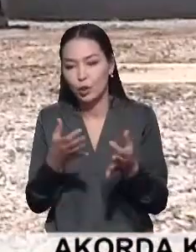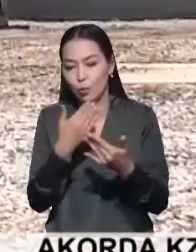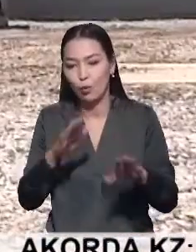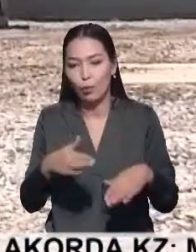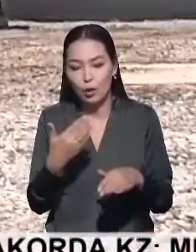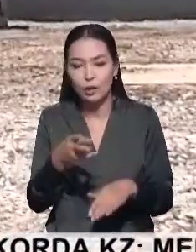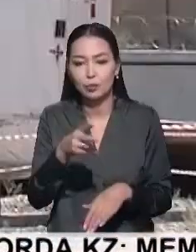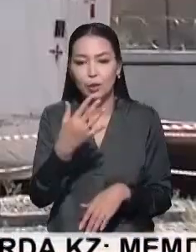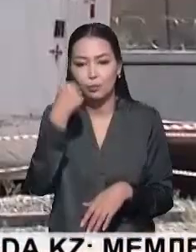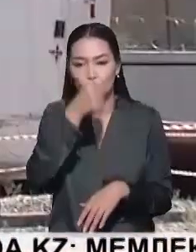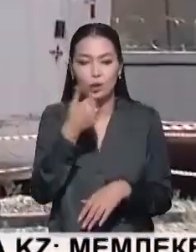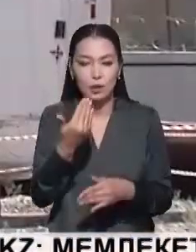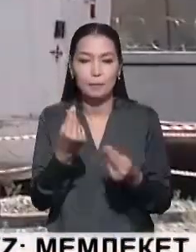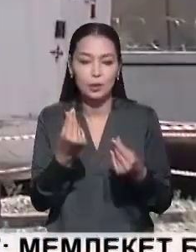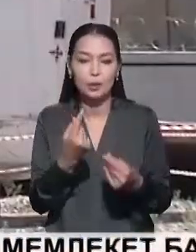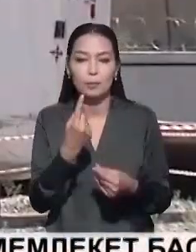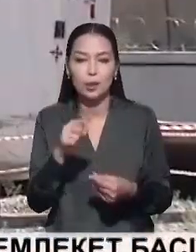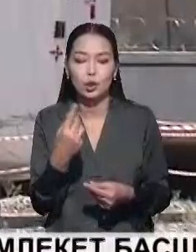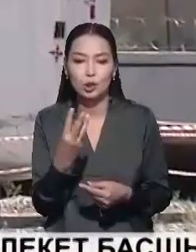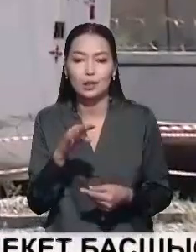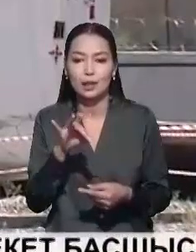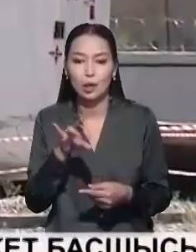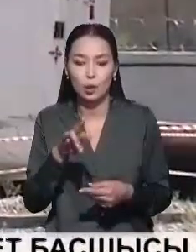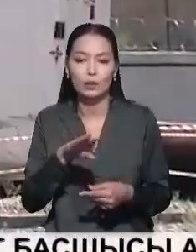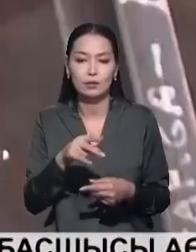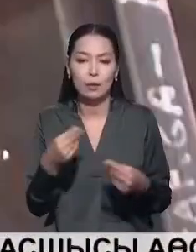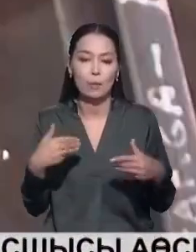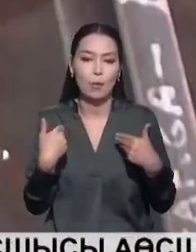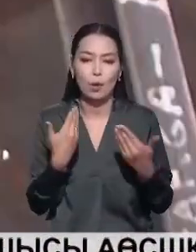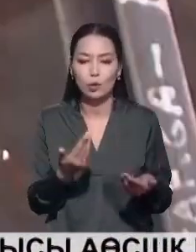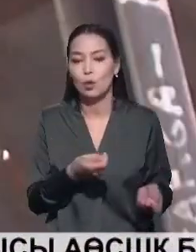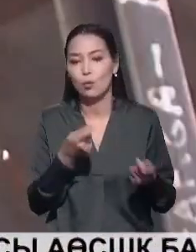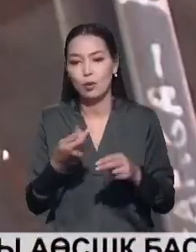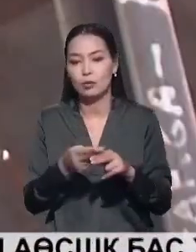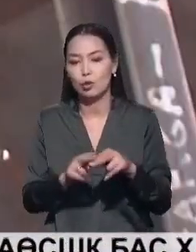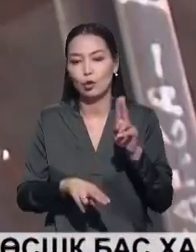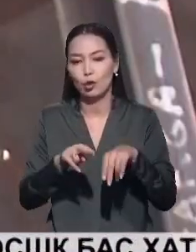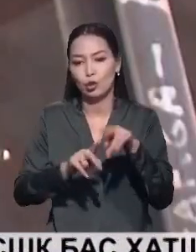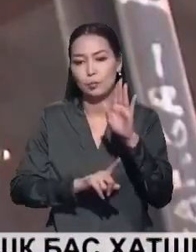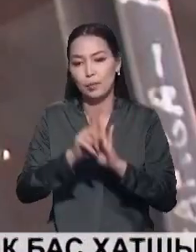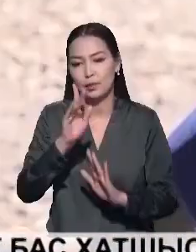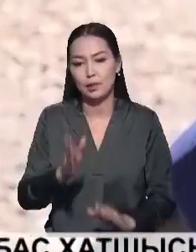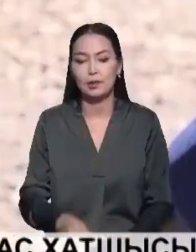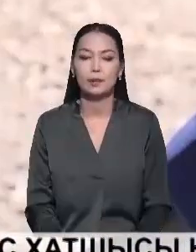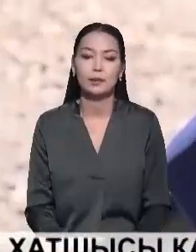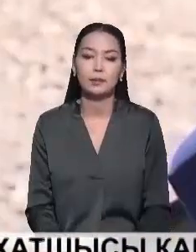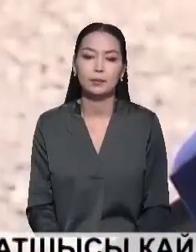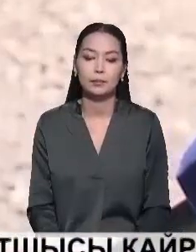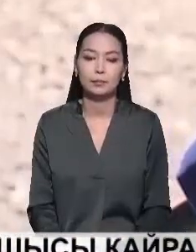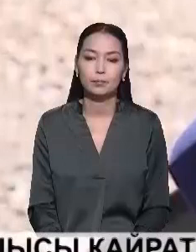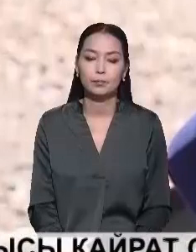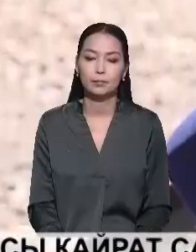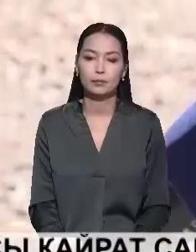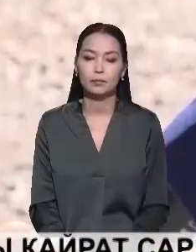2025 жылы бюджетке 1,5 триллион теңге үстінде пайда әкелетін кәсіпорын құрылысы басталады. Облыстың прокуратурасына